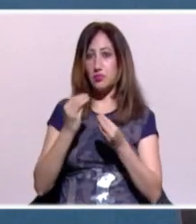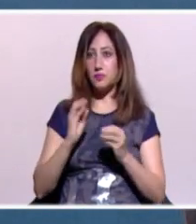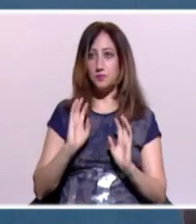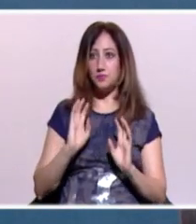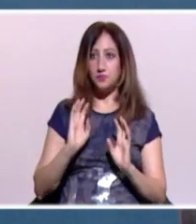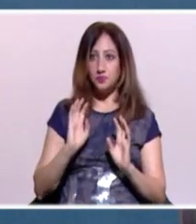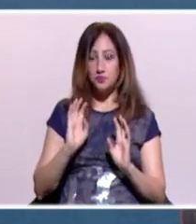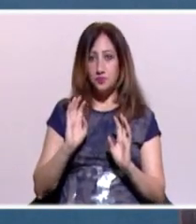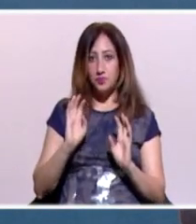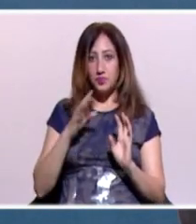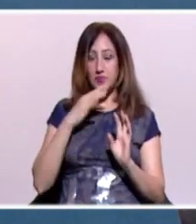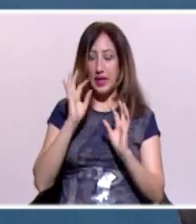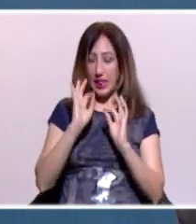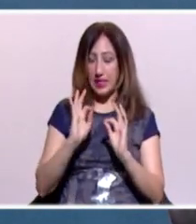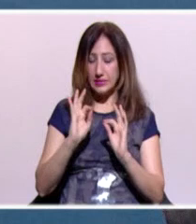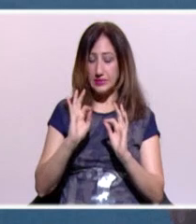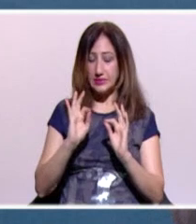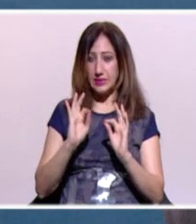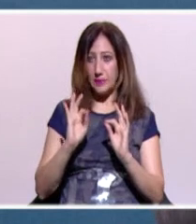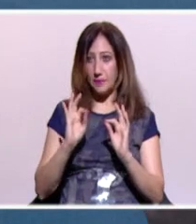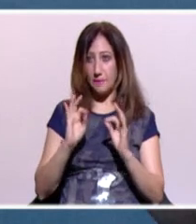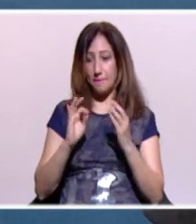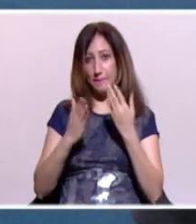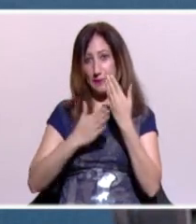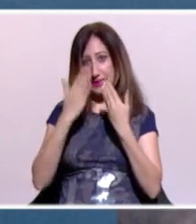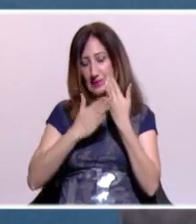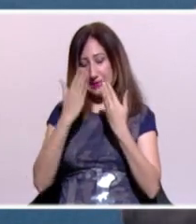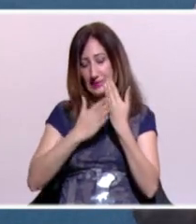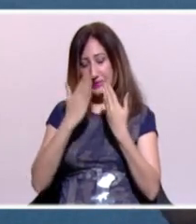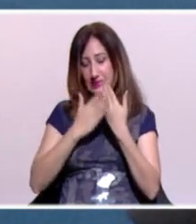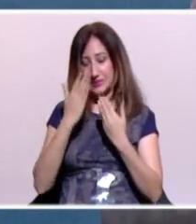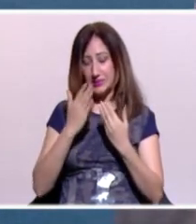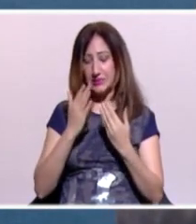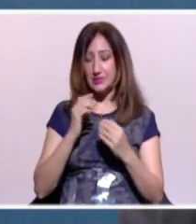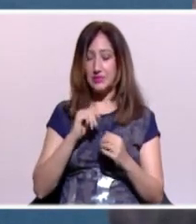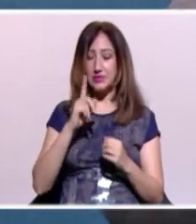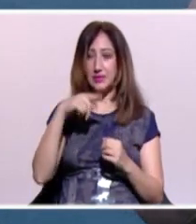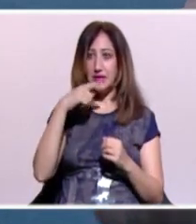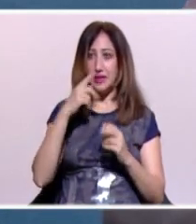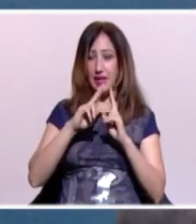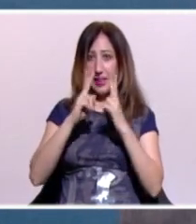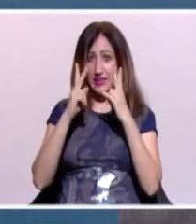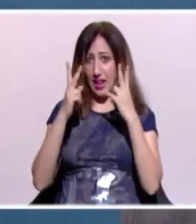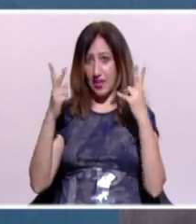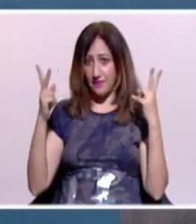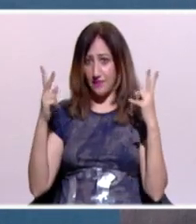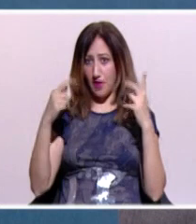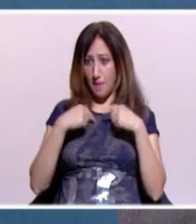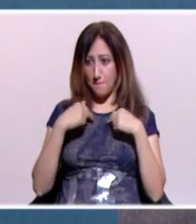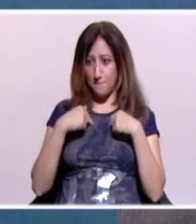بيخلصوا احيانا ويتجدد حد تاني. فمن هنا كان الاختلافات بيني